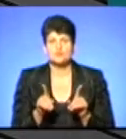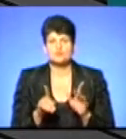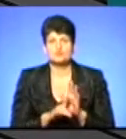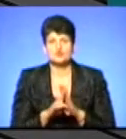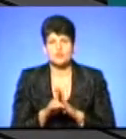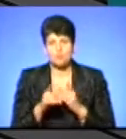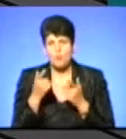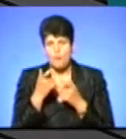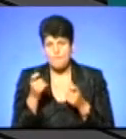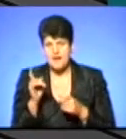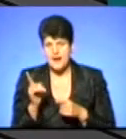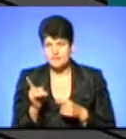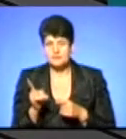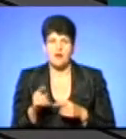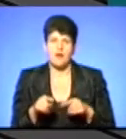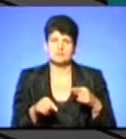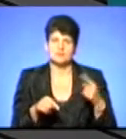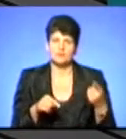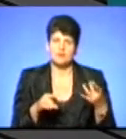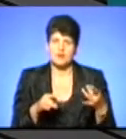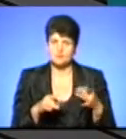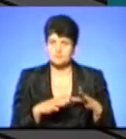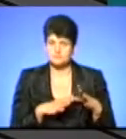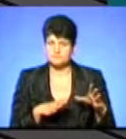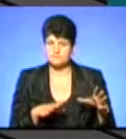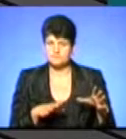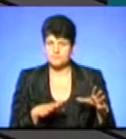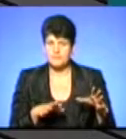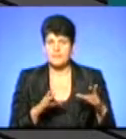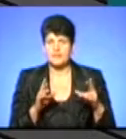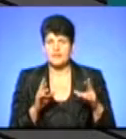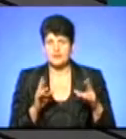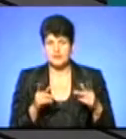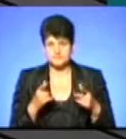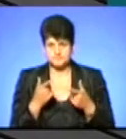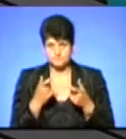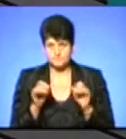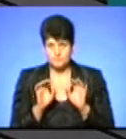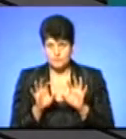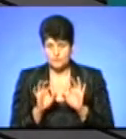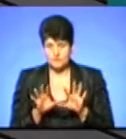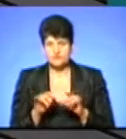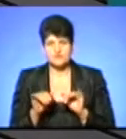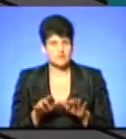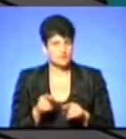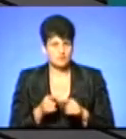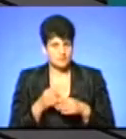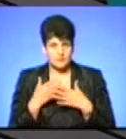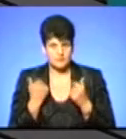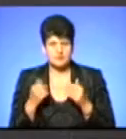спочатку попередити і на другий раз запобігти, як попереджувальний і такий інформаційний захід, такого